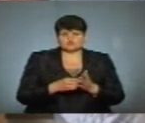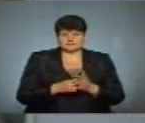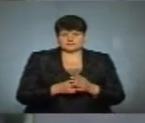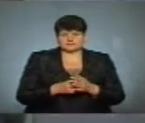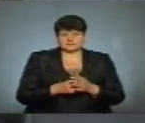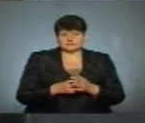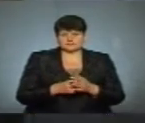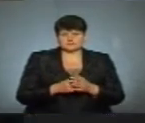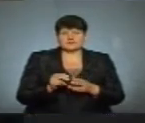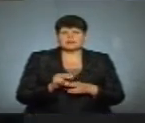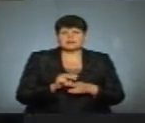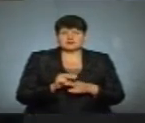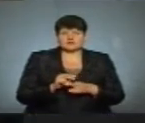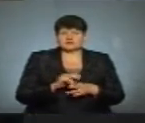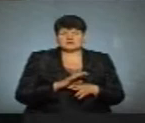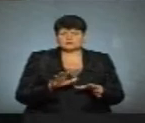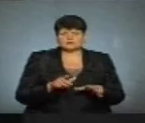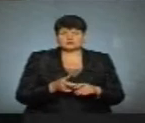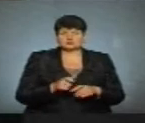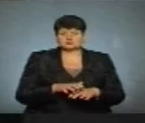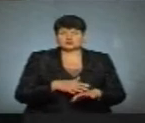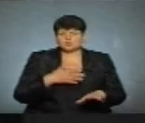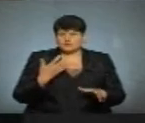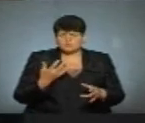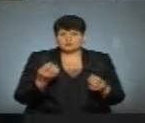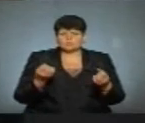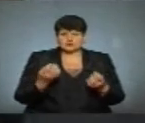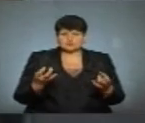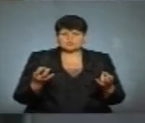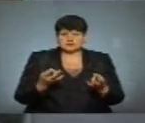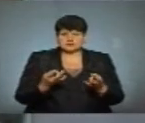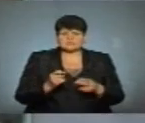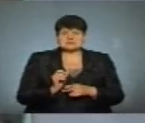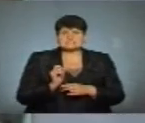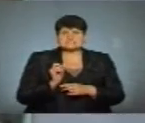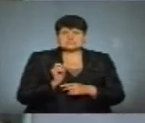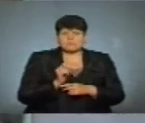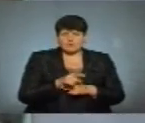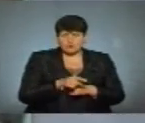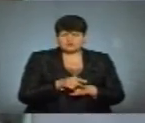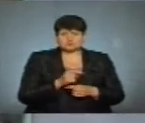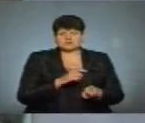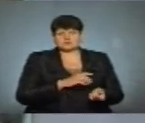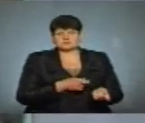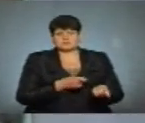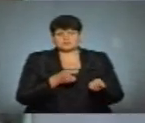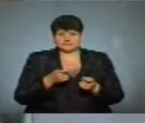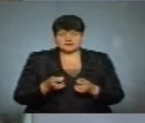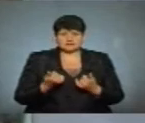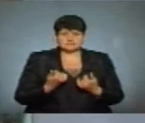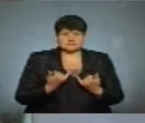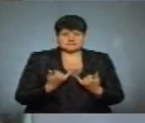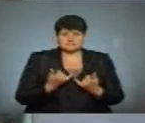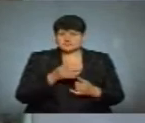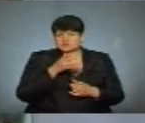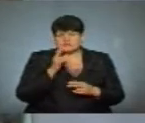Трач. Ремонт там не буде дуже довгий, просто треба їх поки що на даний час замовити, щоб вони були доставці, але зараз в даний час не